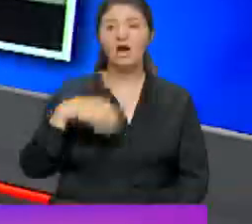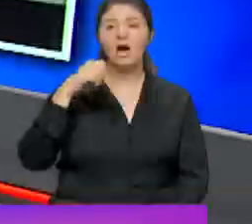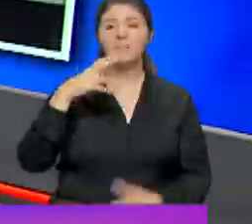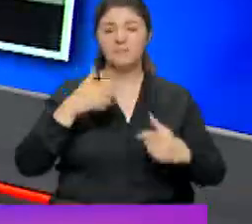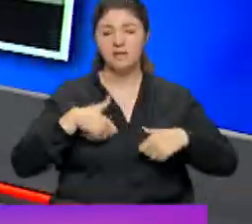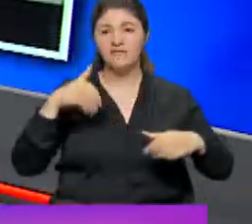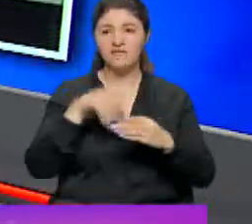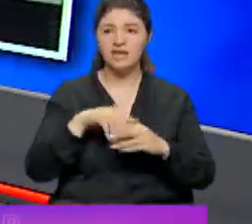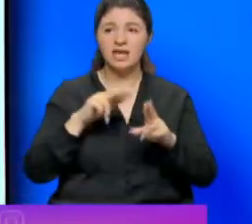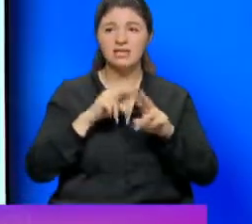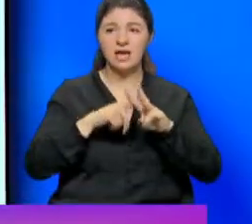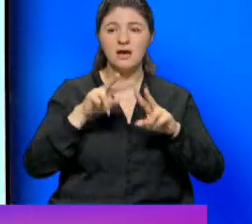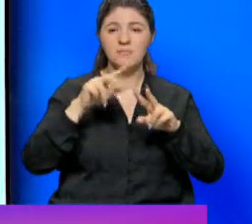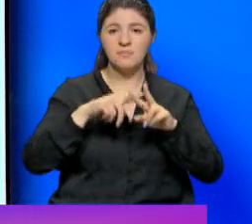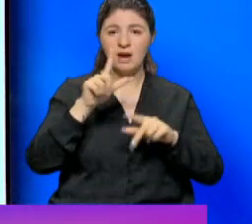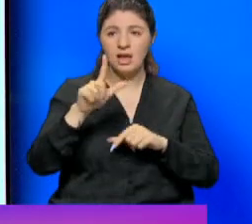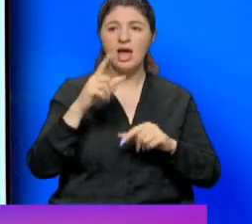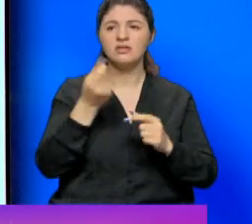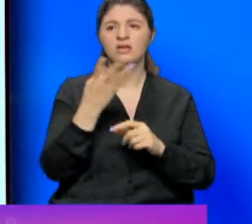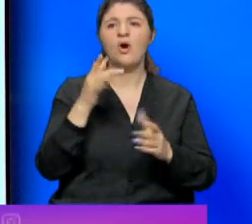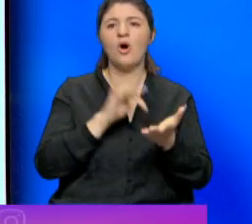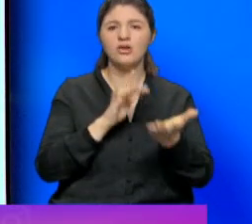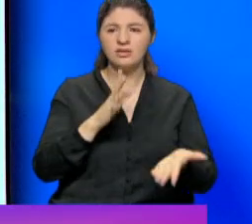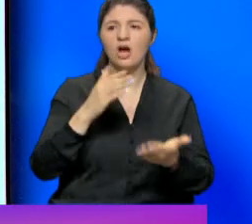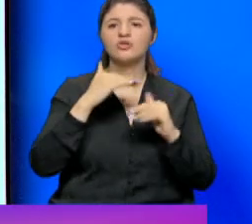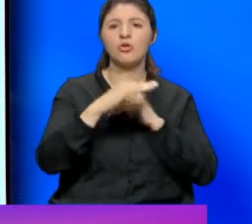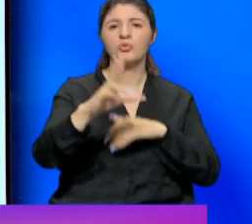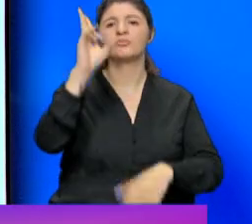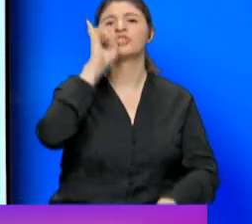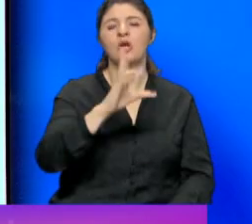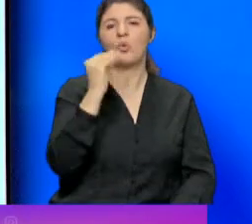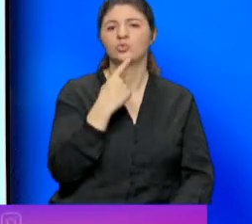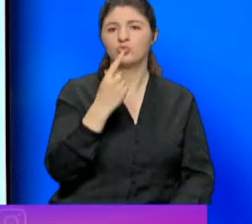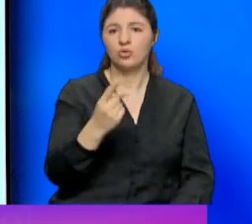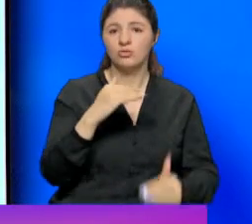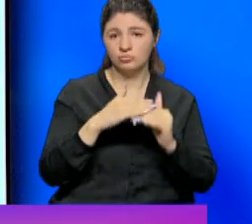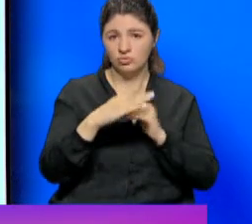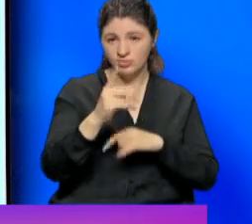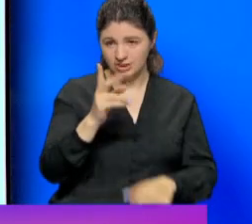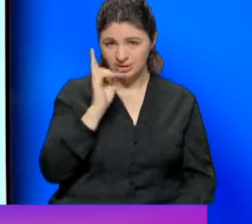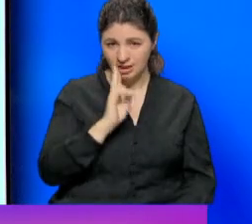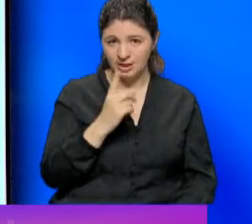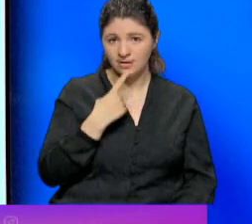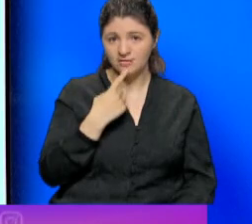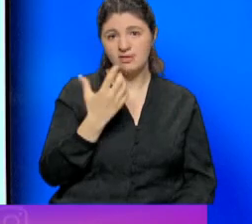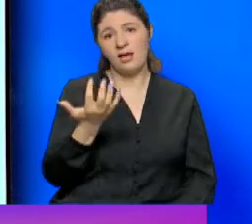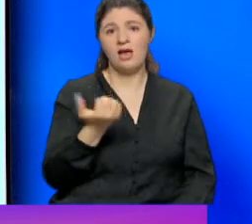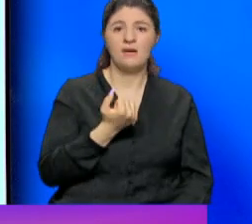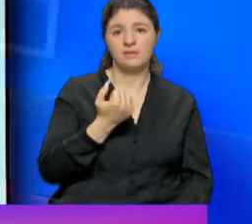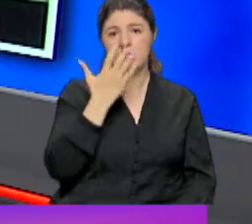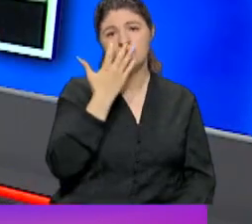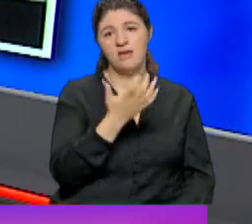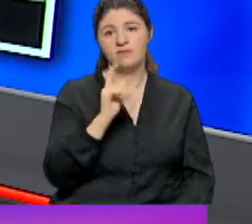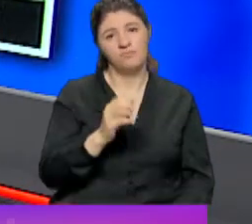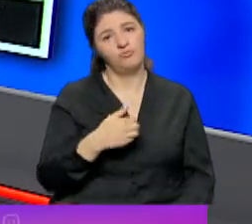bir AKP milletvekili Kemal Çelik rakamlar ortada halk zenginleşti diyor halkımıza bu Zenginliğin tadını çıkarmasını